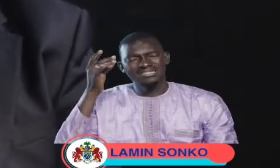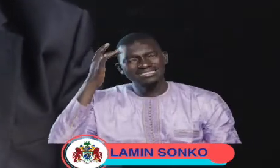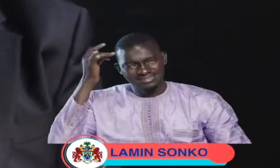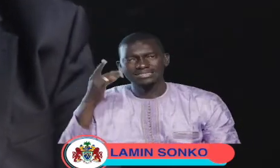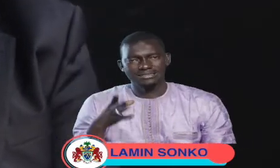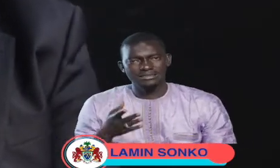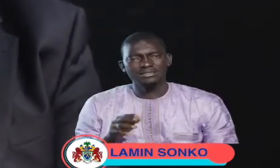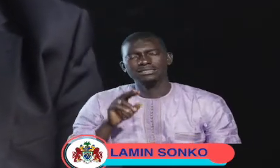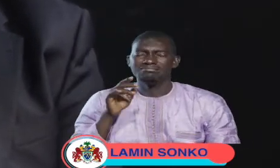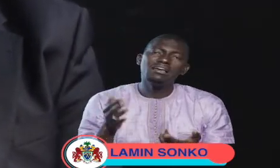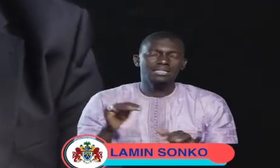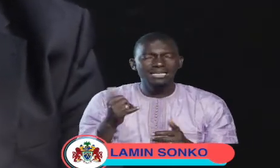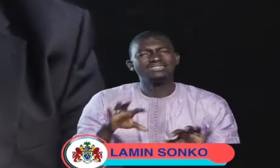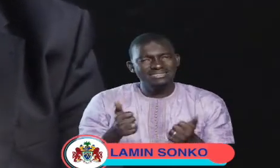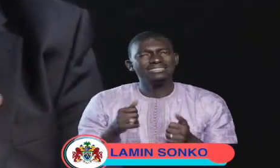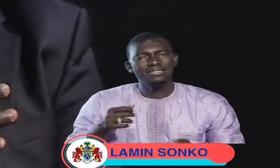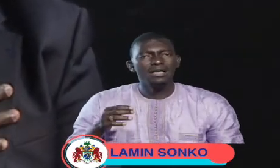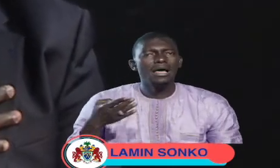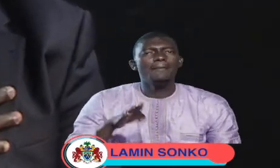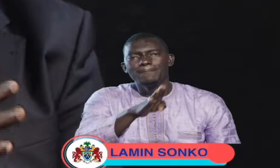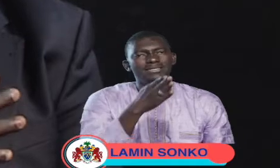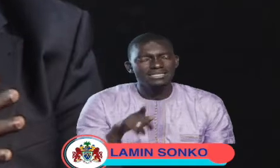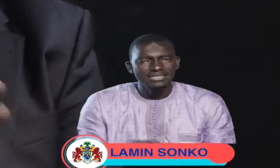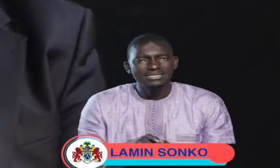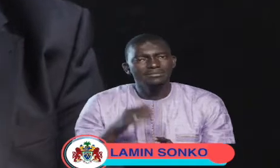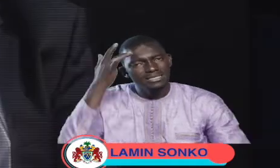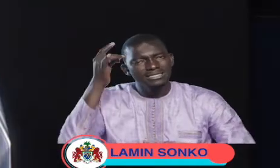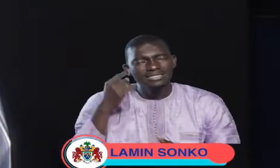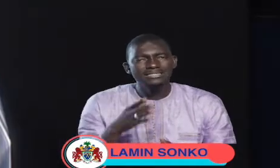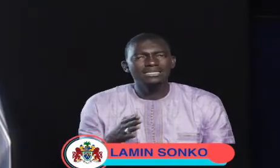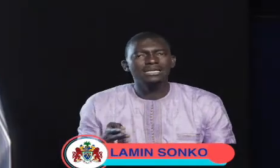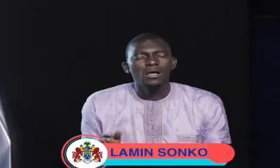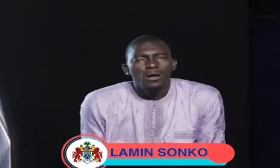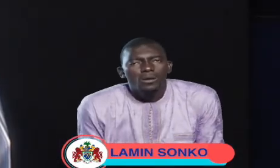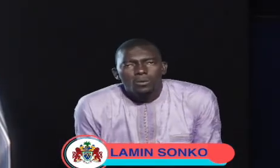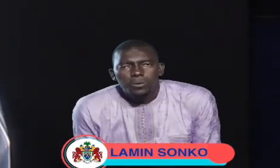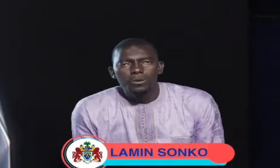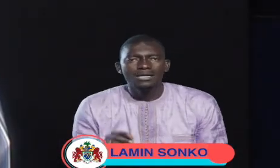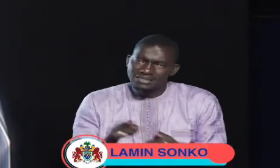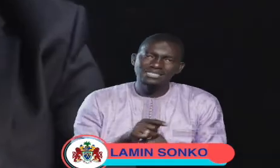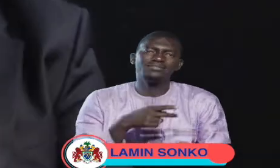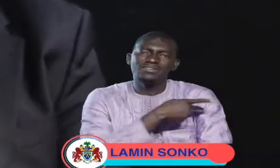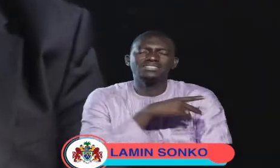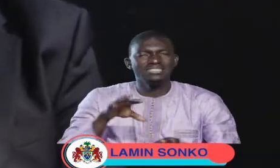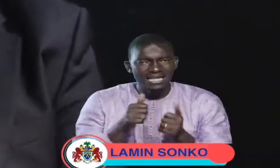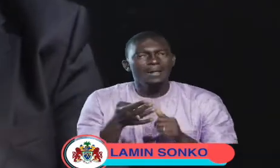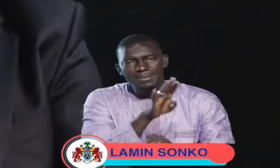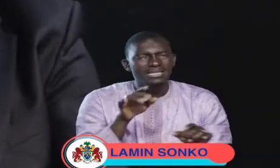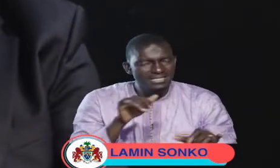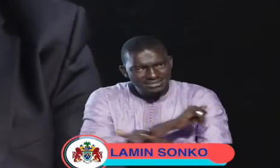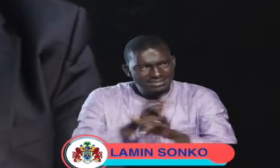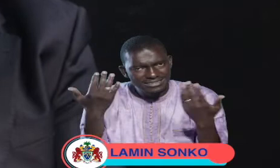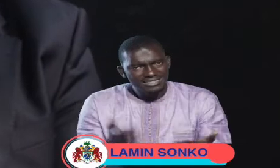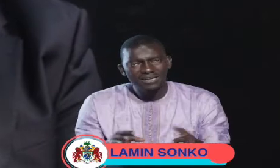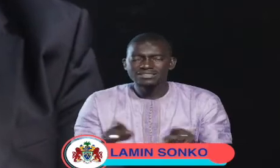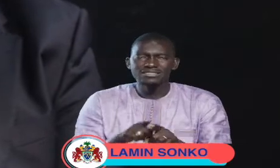try basé lañ ko try pneumonia février am séda bi fi lañ ko try vaccine bi basé lañ ko try té bélé ñu ko jox sun xalé té légui